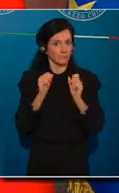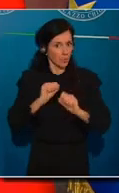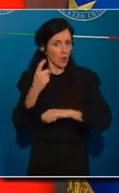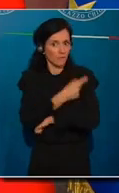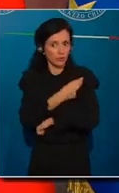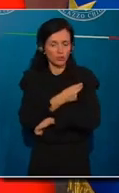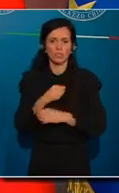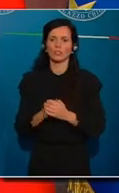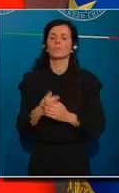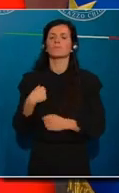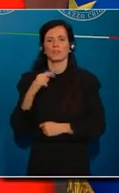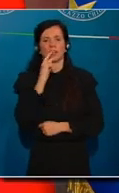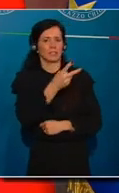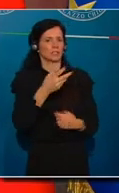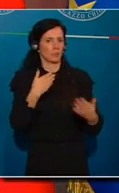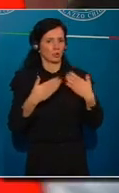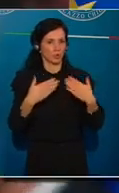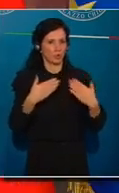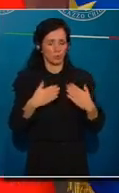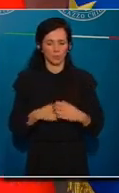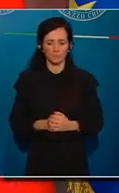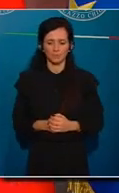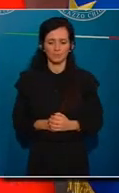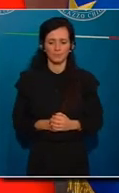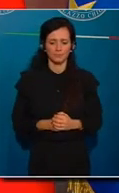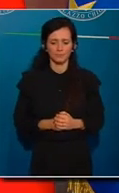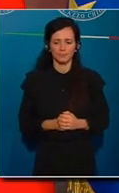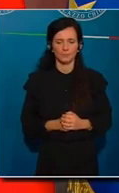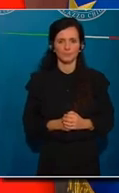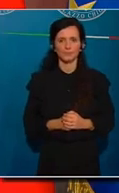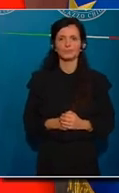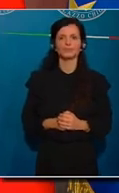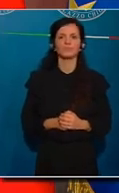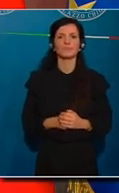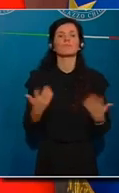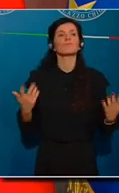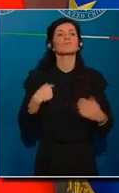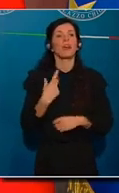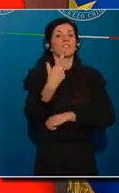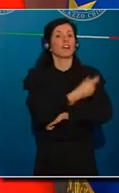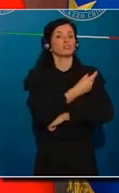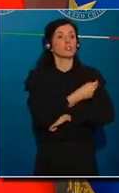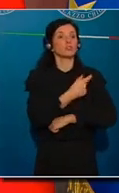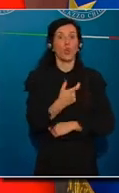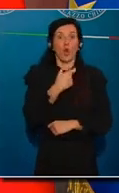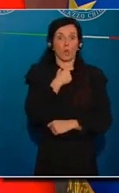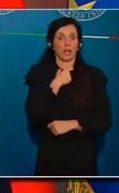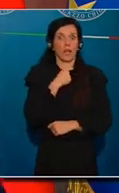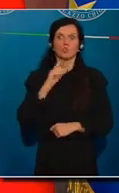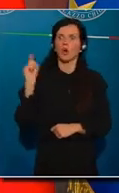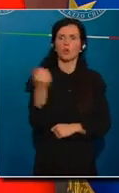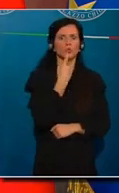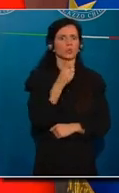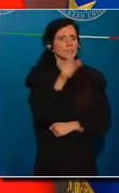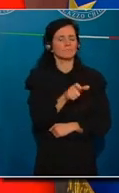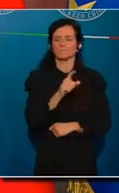rispondo subito, parto dall'ultima. Per quanto riguarda una vaccinazione obbligatoria, no, non la valutiamo, la escludiamo, lasciamo